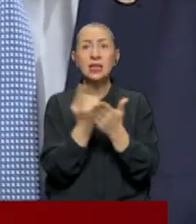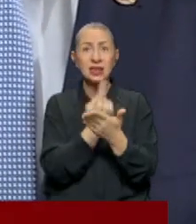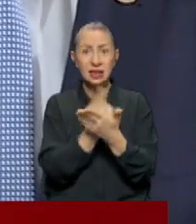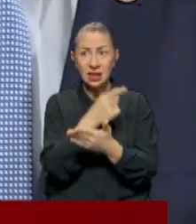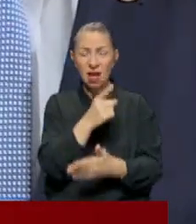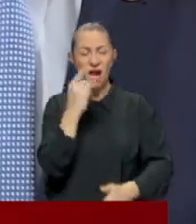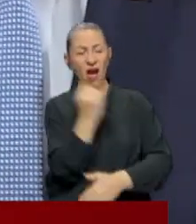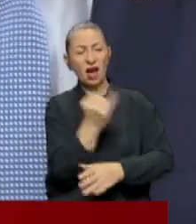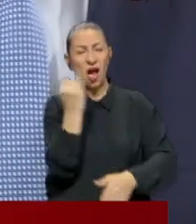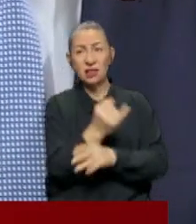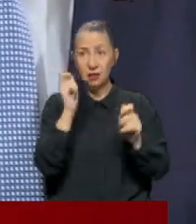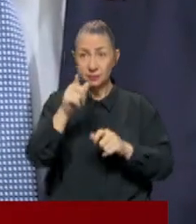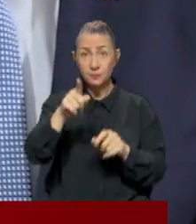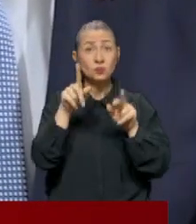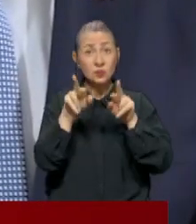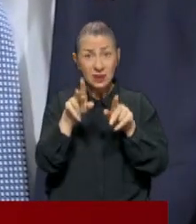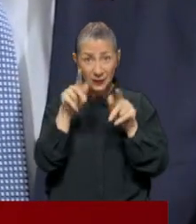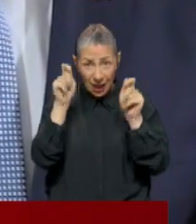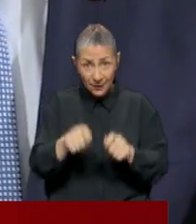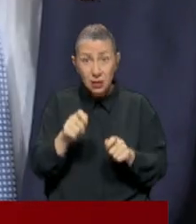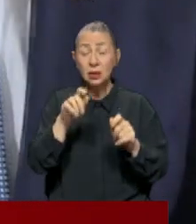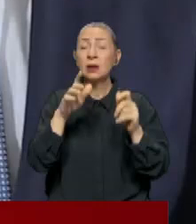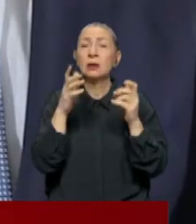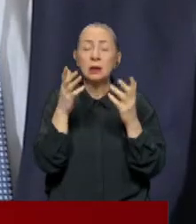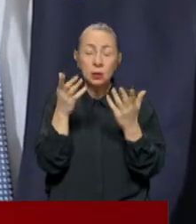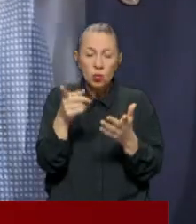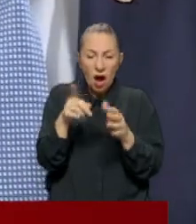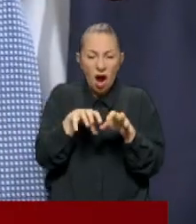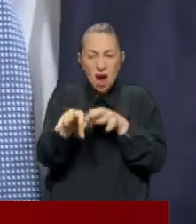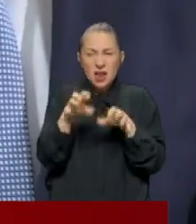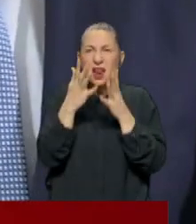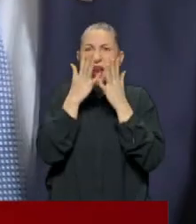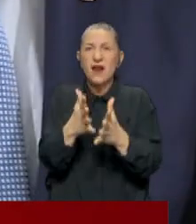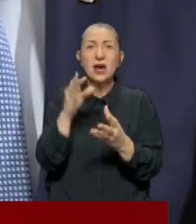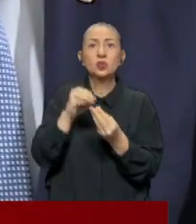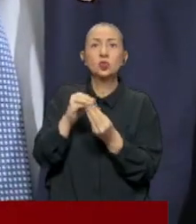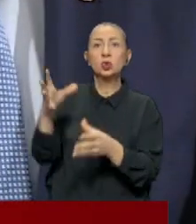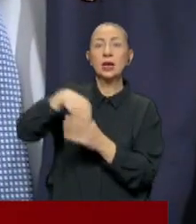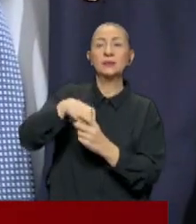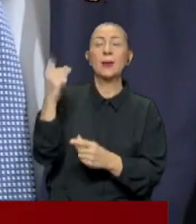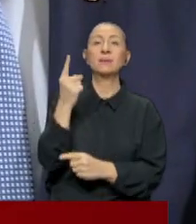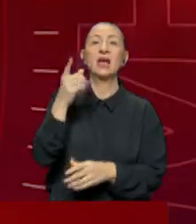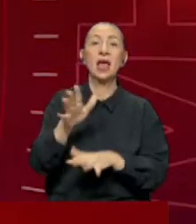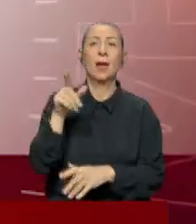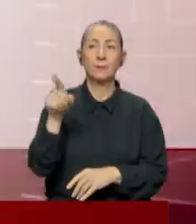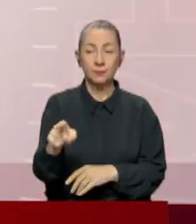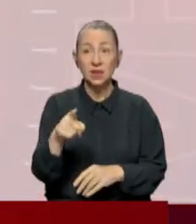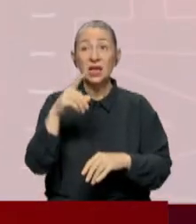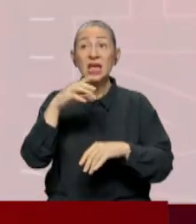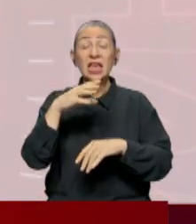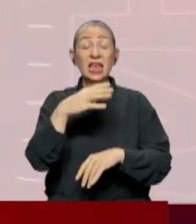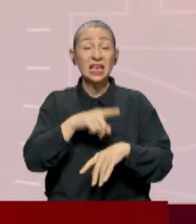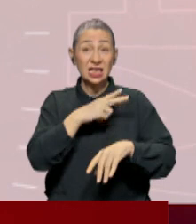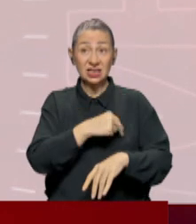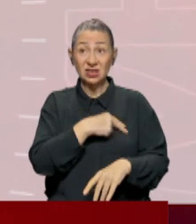Kur'an-ı Kerim'e hakaret etmiştir. Bu tür eylemlerde bulunmuştur. Bu ırkçı nefret suçu kapsayan bir eylemdir. İsveç'te